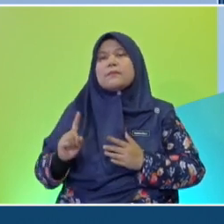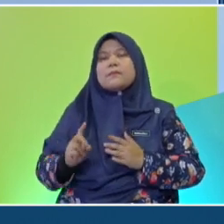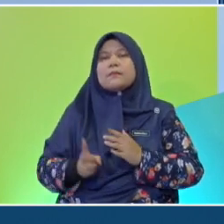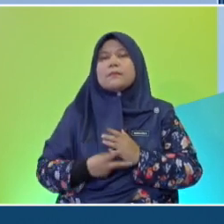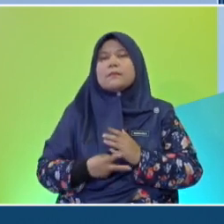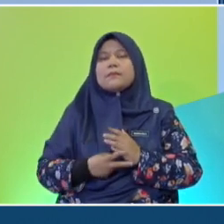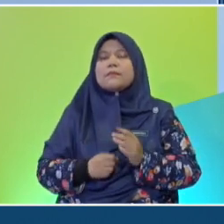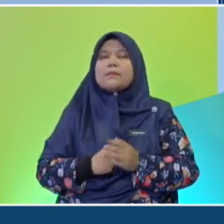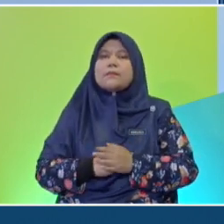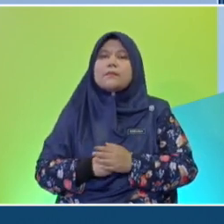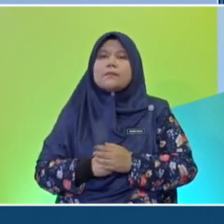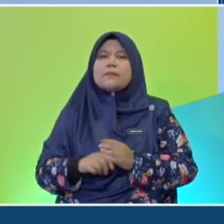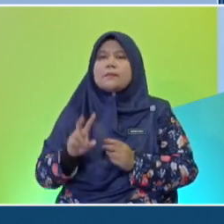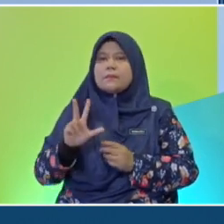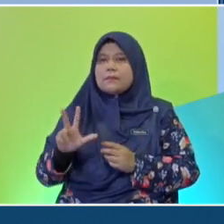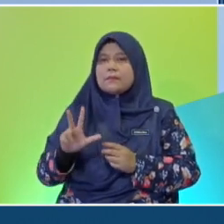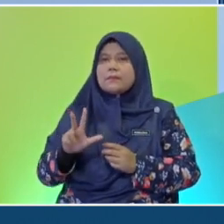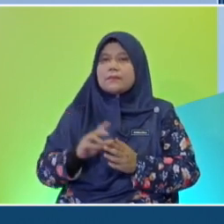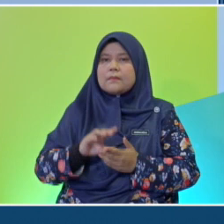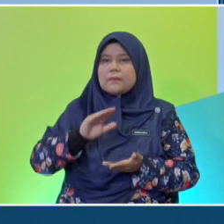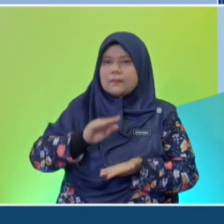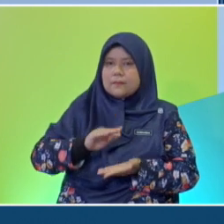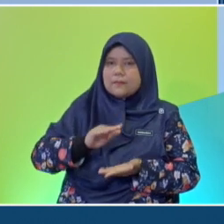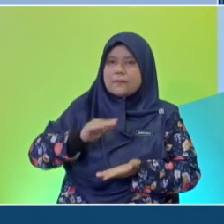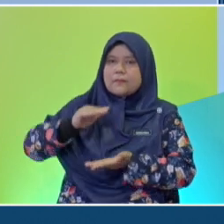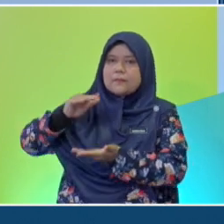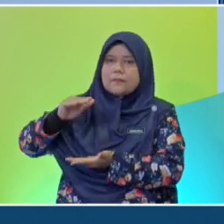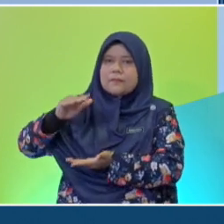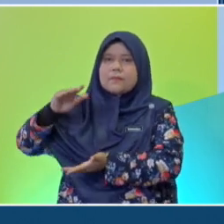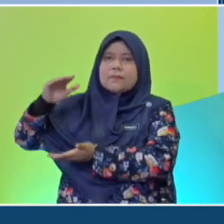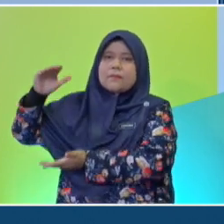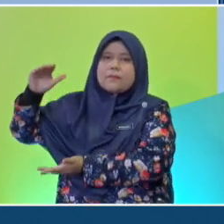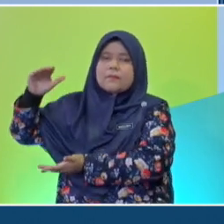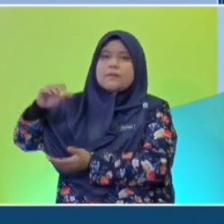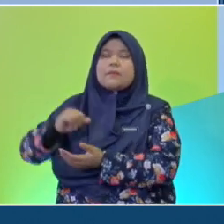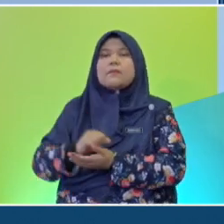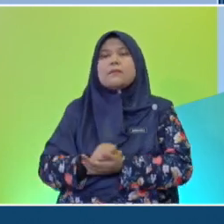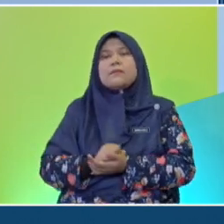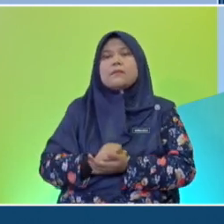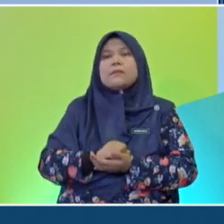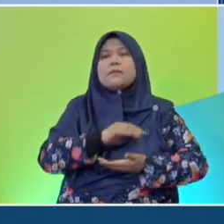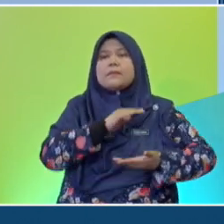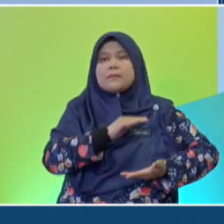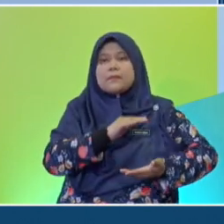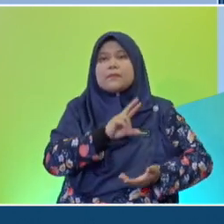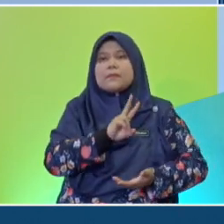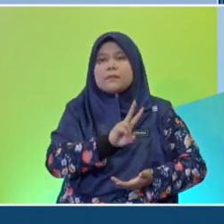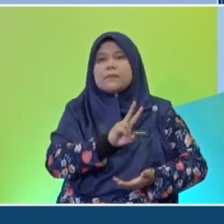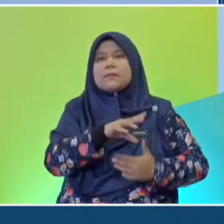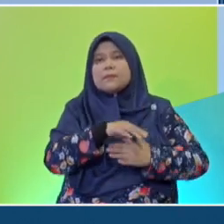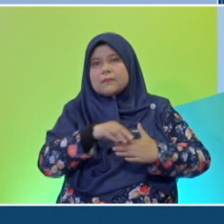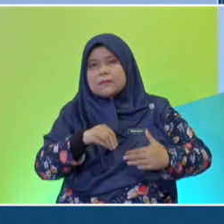kota eee susu ada yang kecil ada yang sederhana ada yang besar oke yang kecil berharga 25